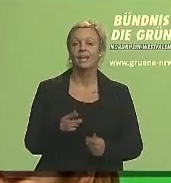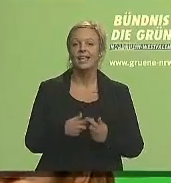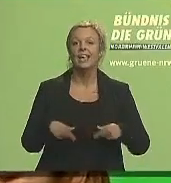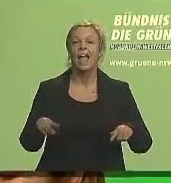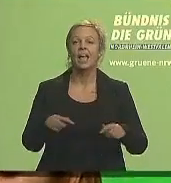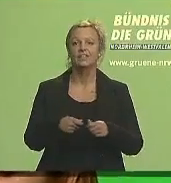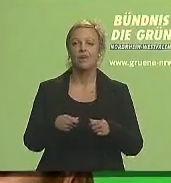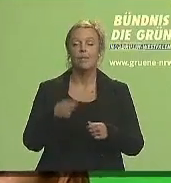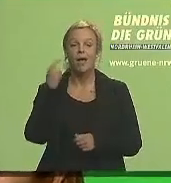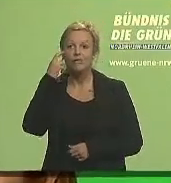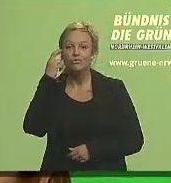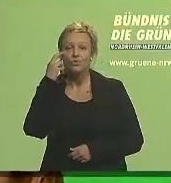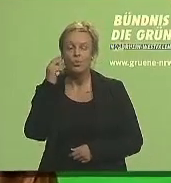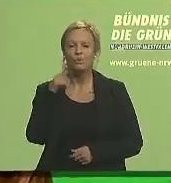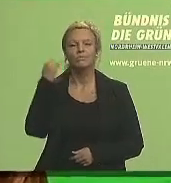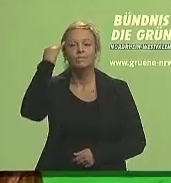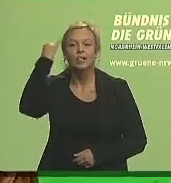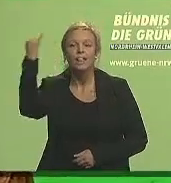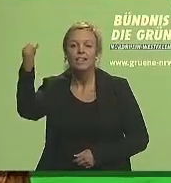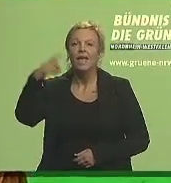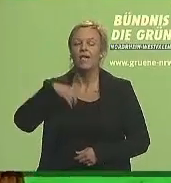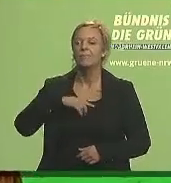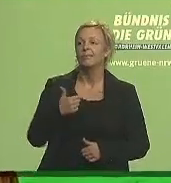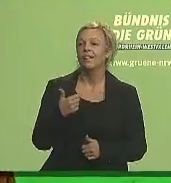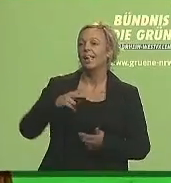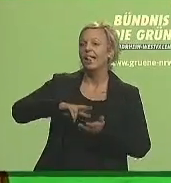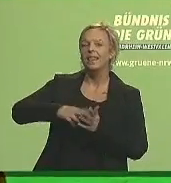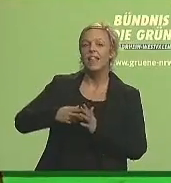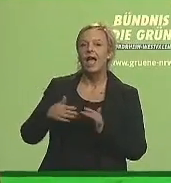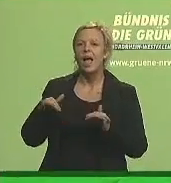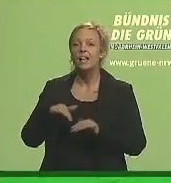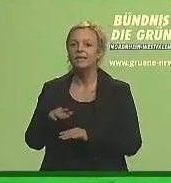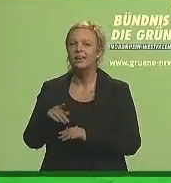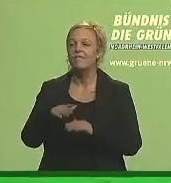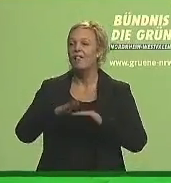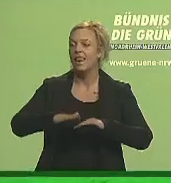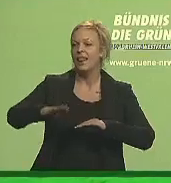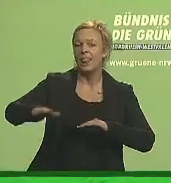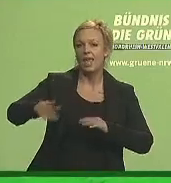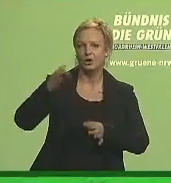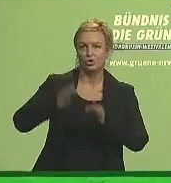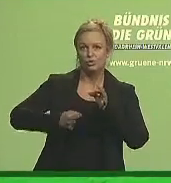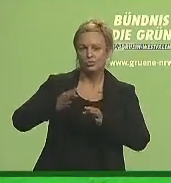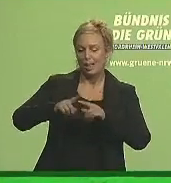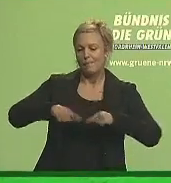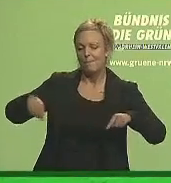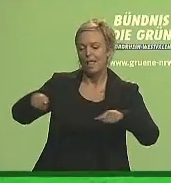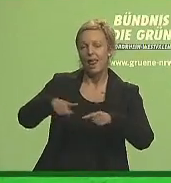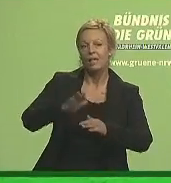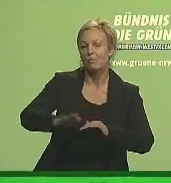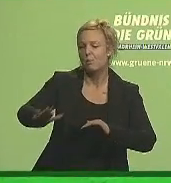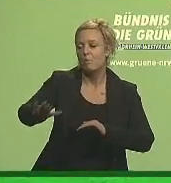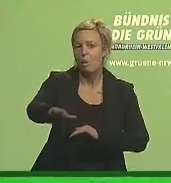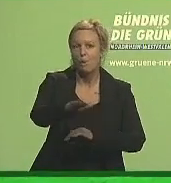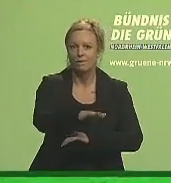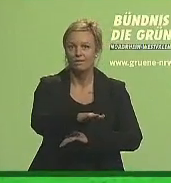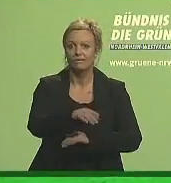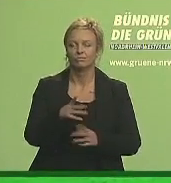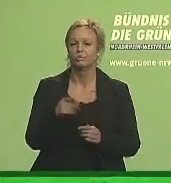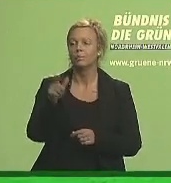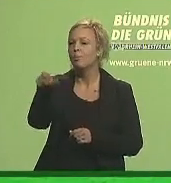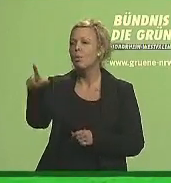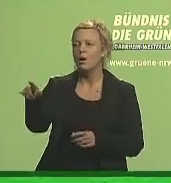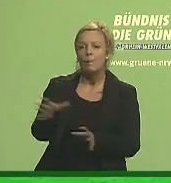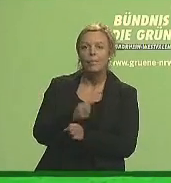zum Beispiel die Idee, also ein interaktives Legespiel mit Platten auf dem Boden zu machen im Wahlkampf, wo man Bürger